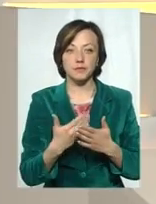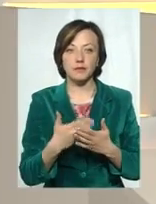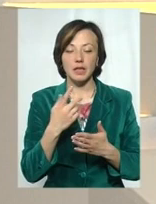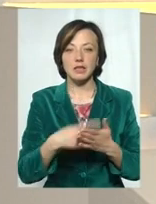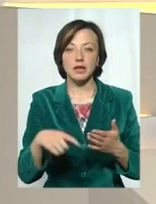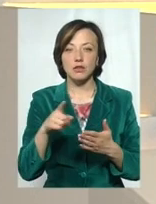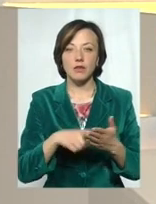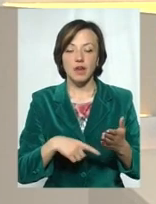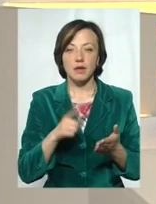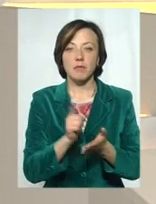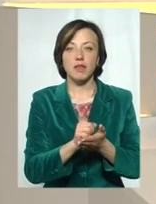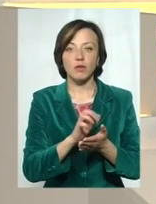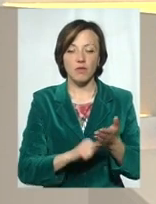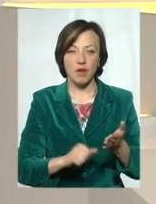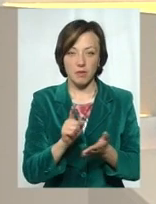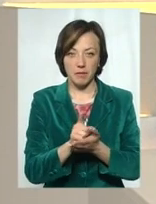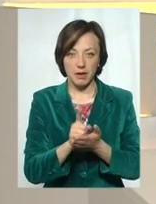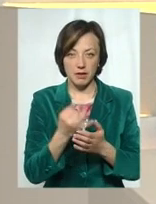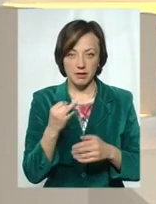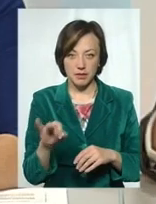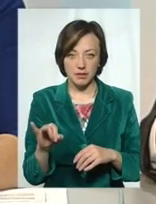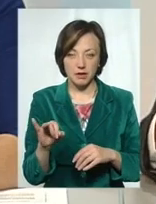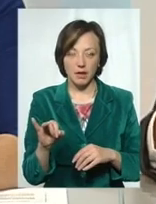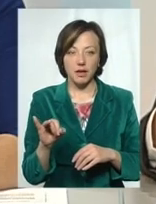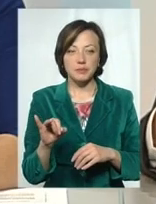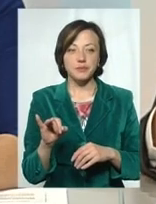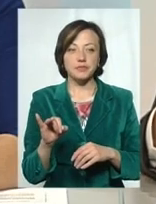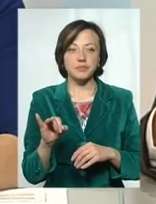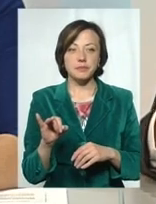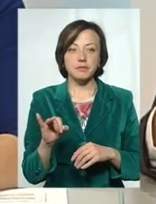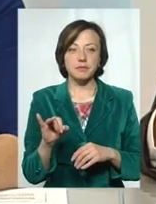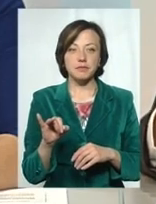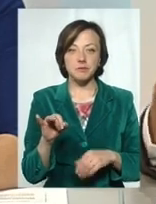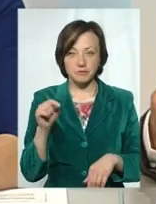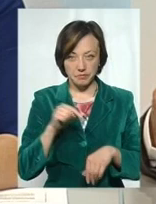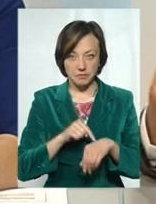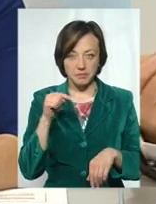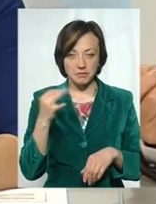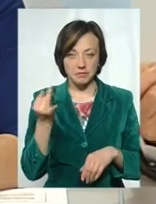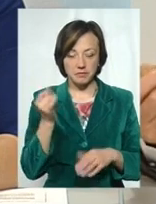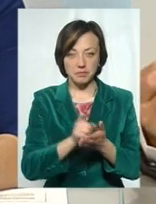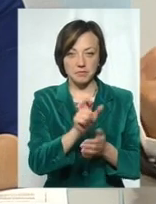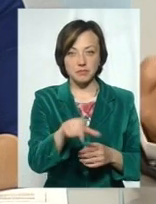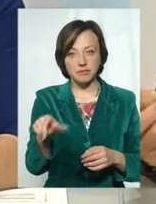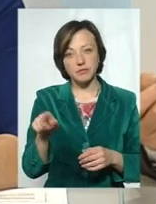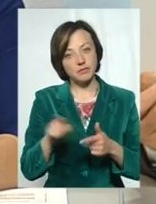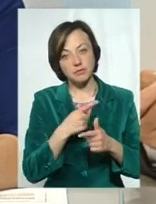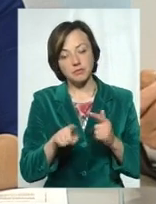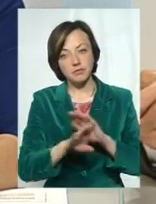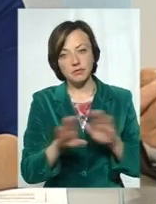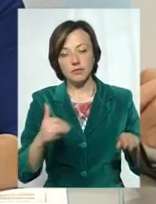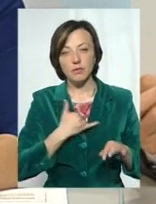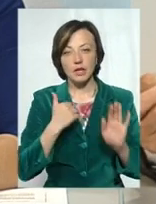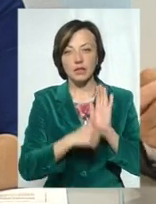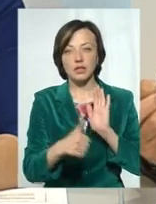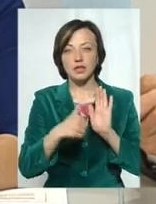скасування оподаткування пенсій, як би не казали так вотно. Зачіпає інтереси пенсіонерів чи ні? У нас в області 66